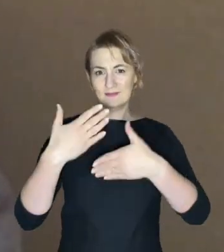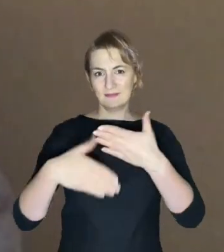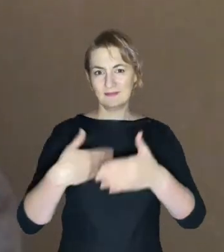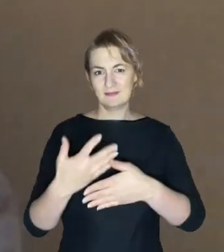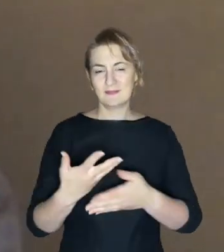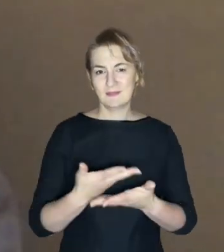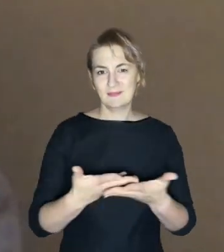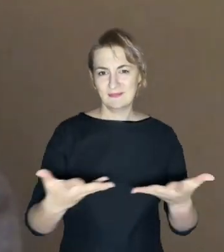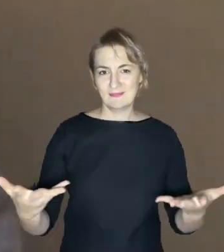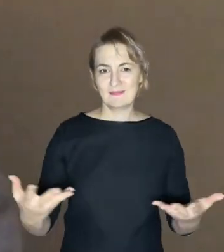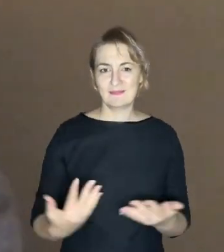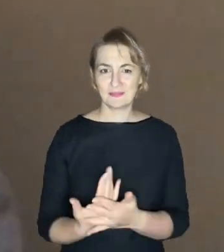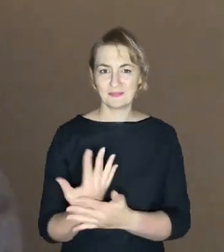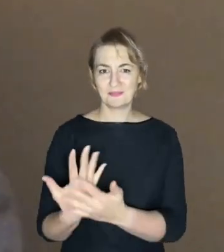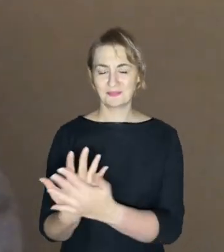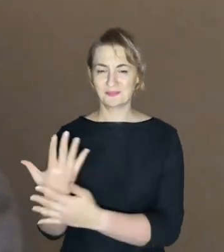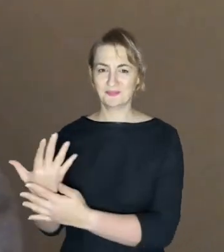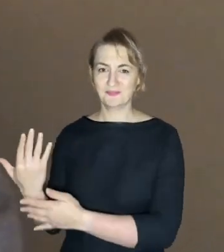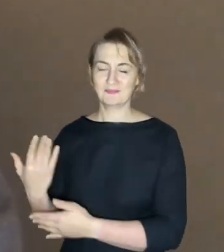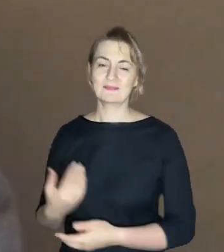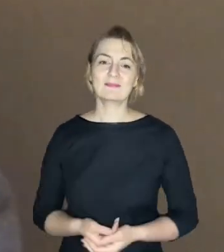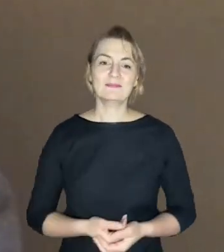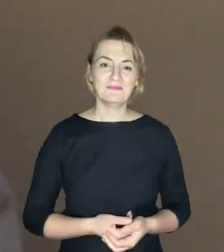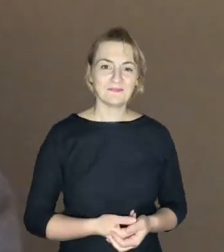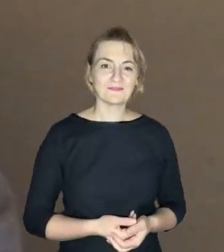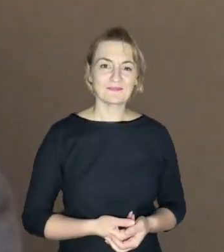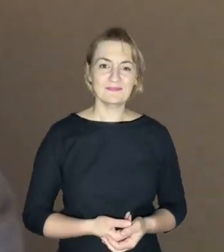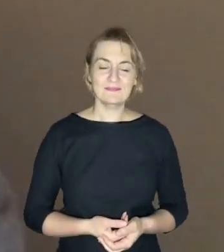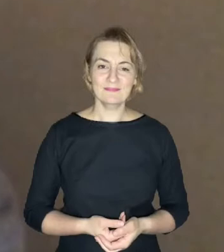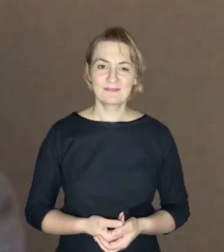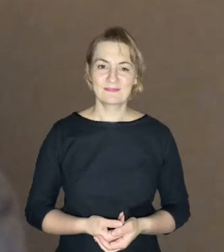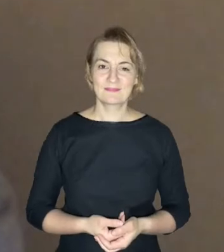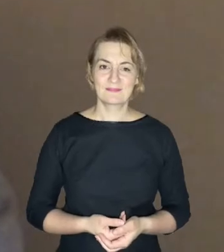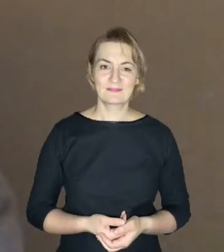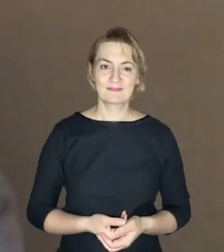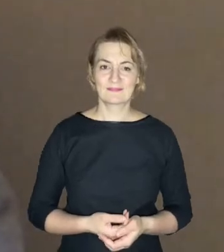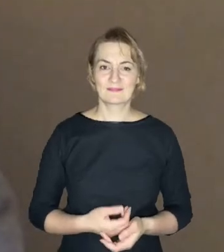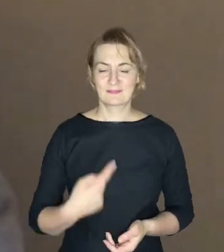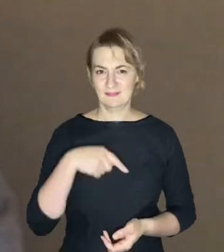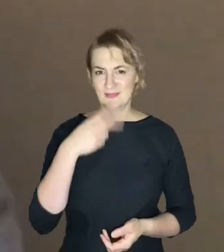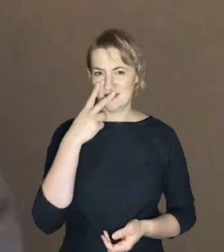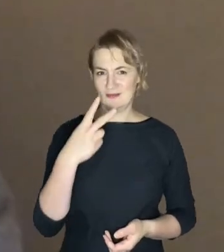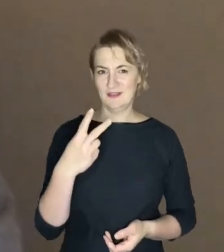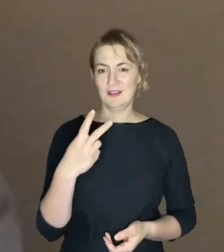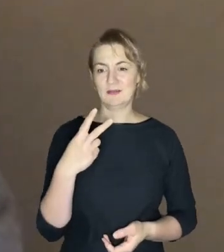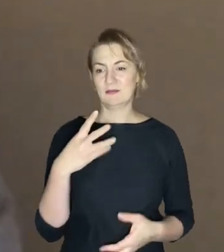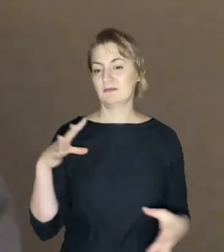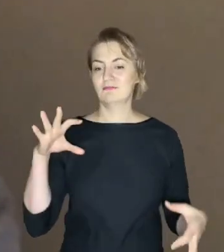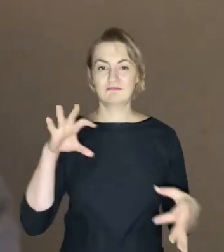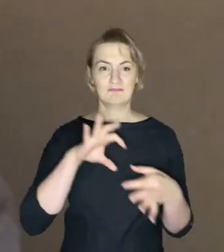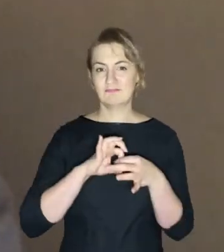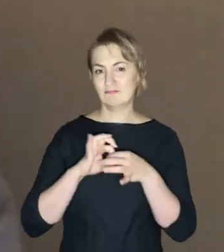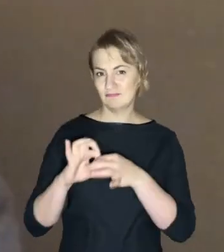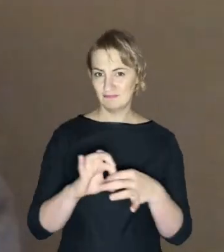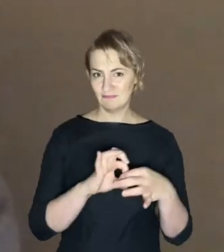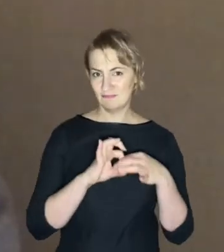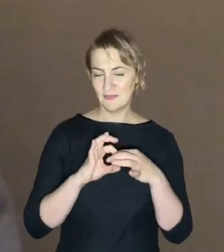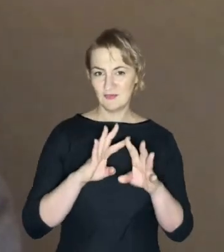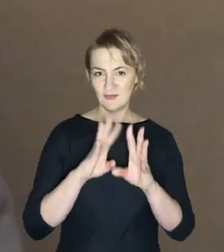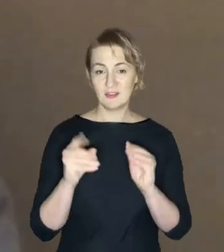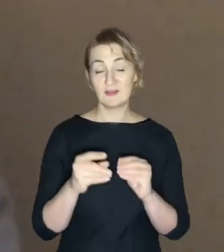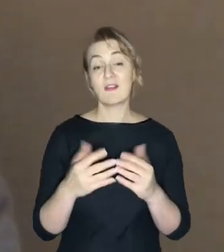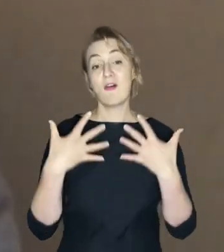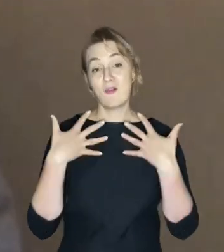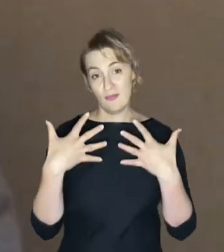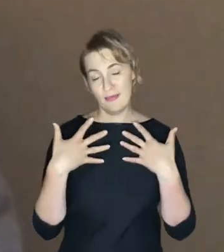plonów, tak? I właśnie, no widać, jak bardzo jesteśmy włączeni, prawda? Podobnie jak oddechowo,